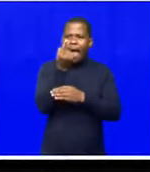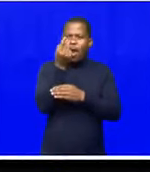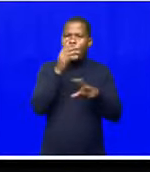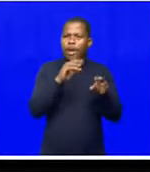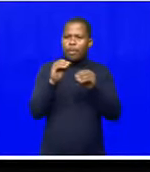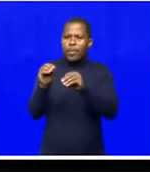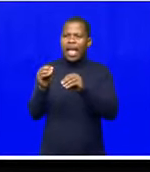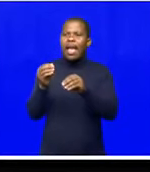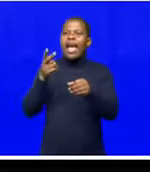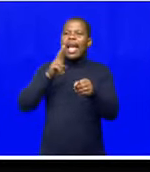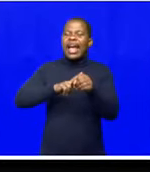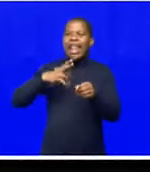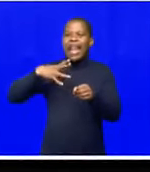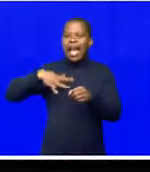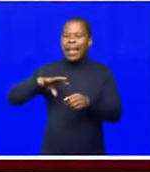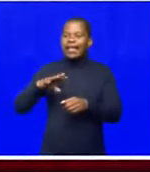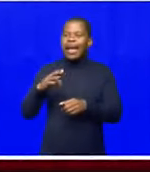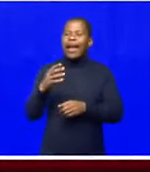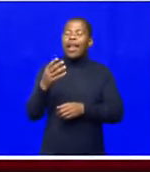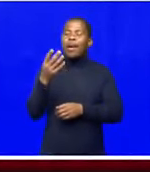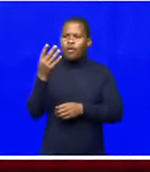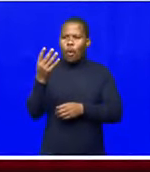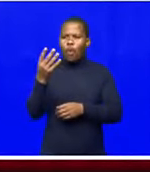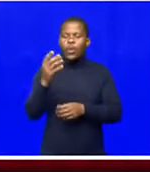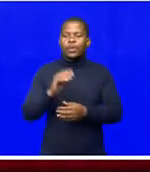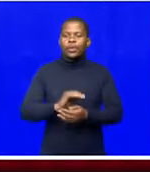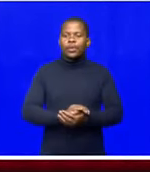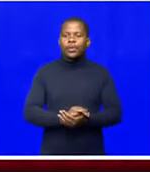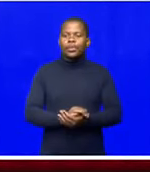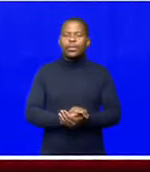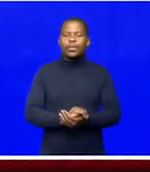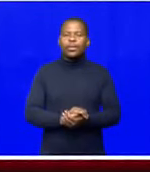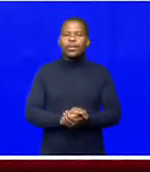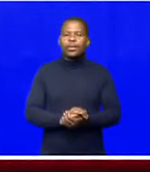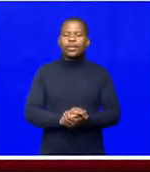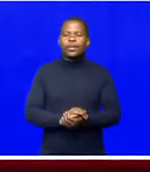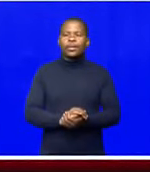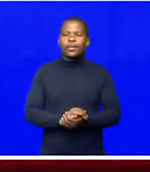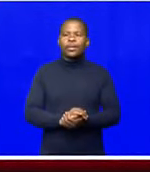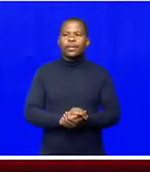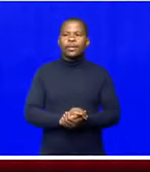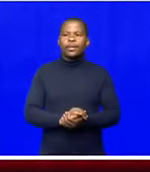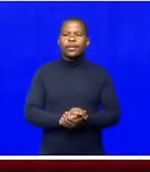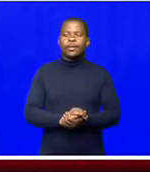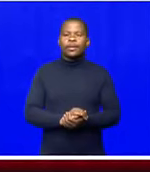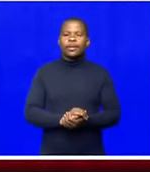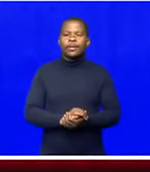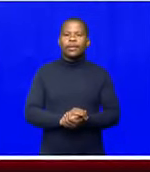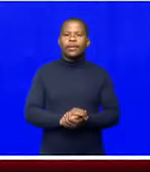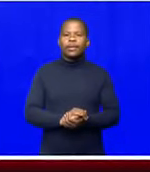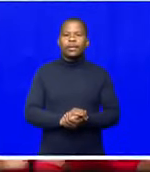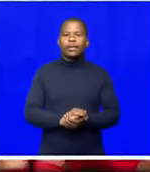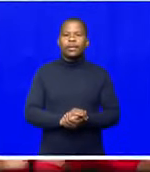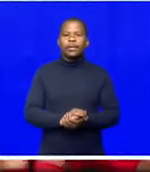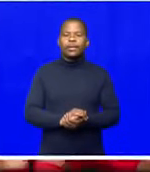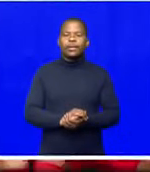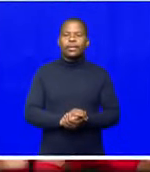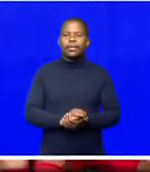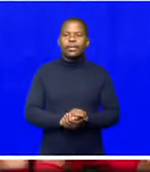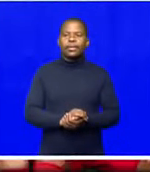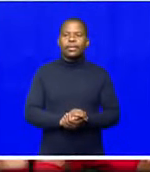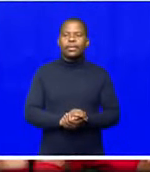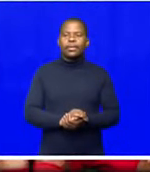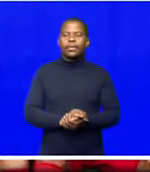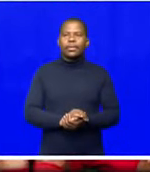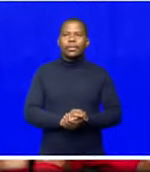Moting, Serge Gnabry kanye na Jamal Musiala. Lobikele umsakade Eswatini TV temidlalo ngilinda dlamini na naphathizwe Msibi